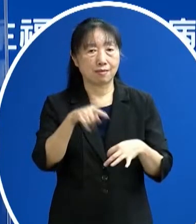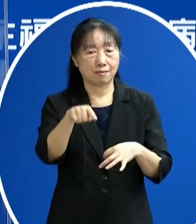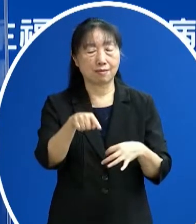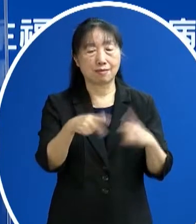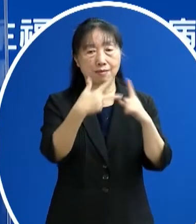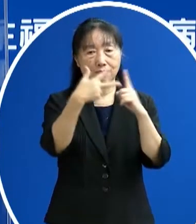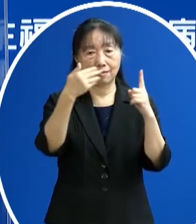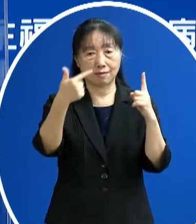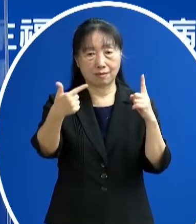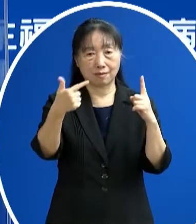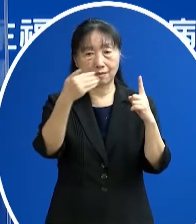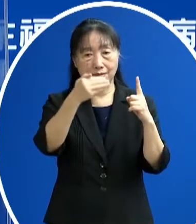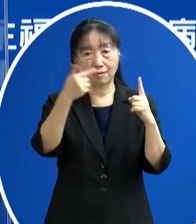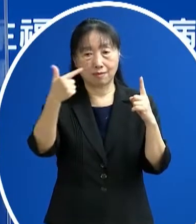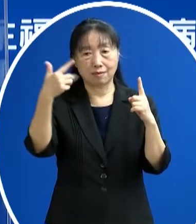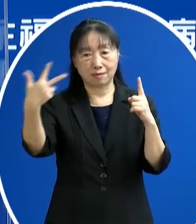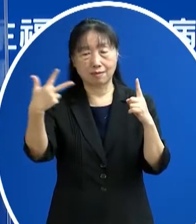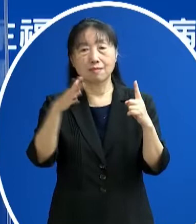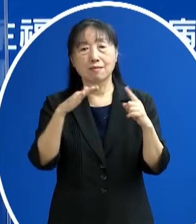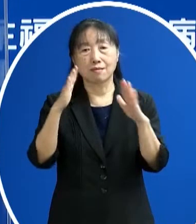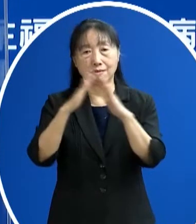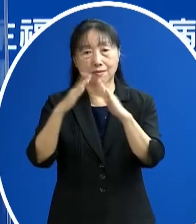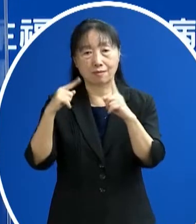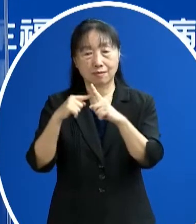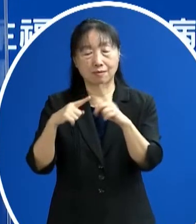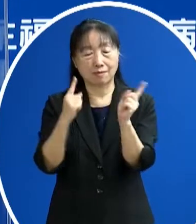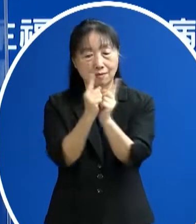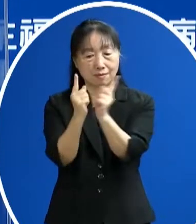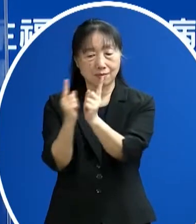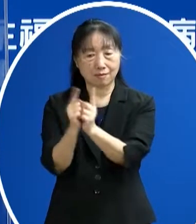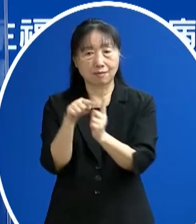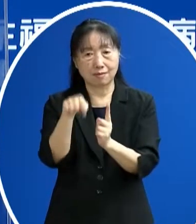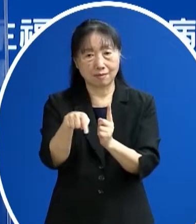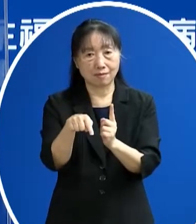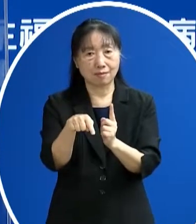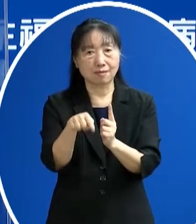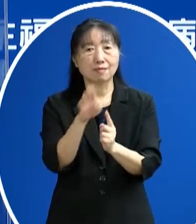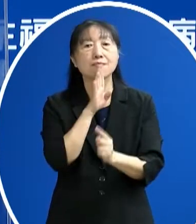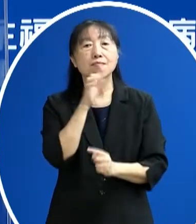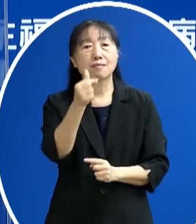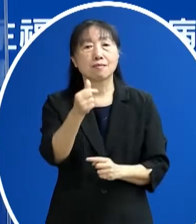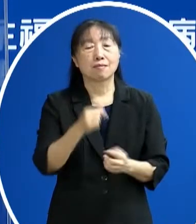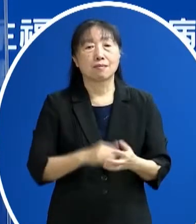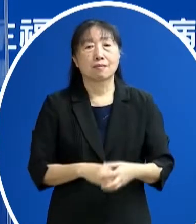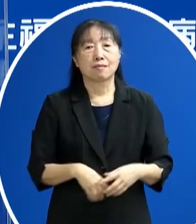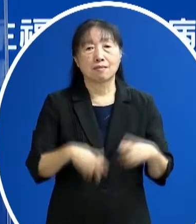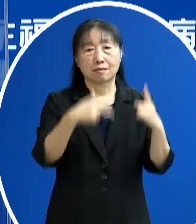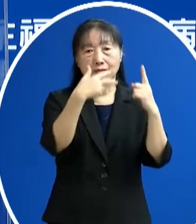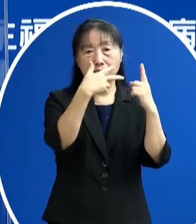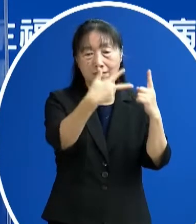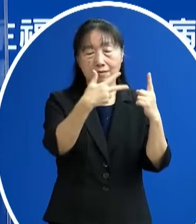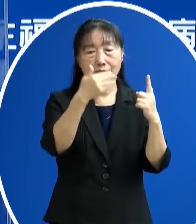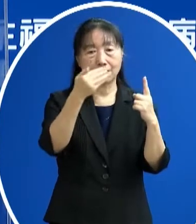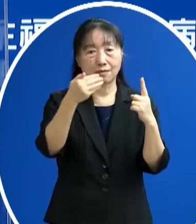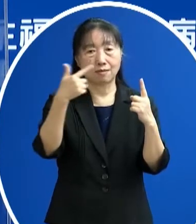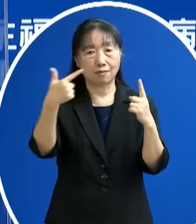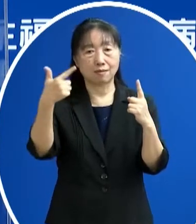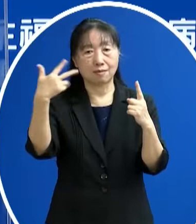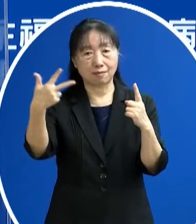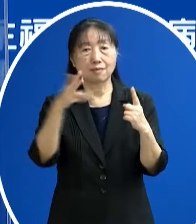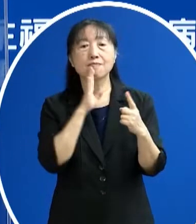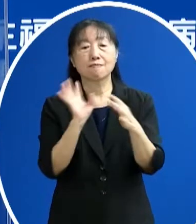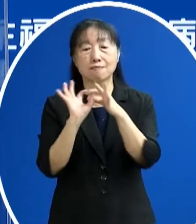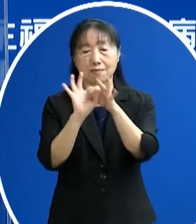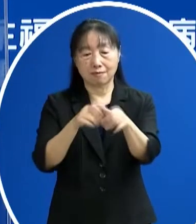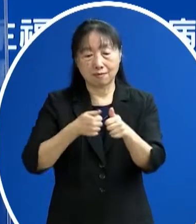案17967，目前是他家禽的亲密接触者，哦，是阳性。当然17967需要继续再